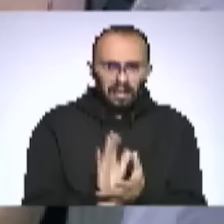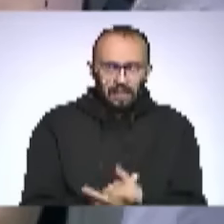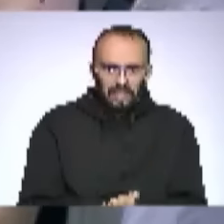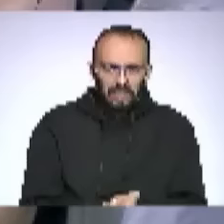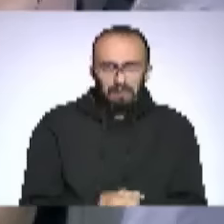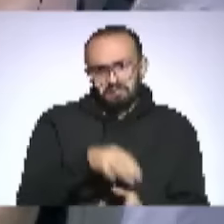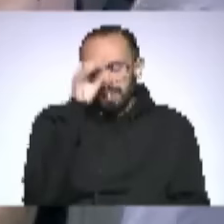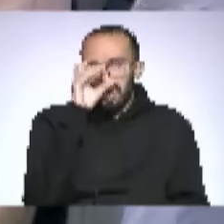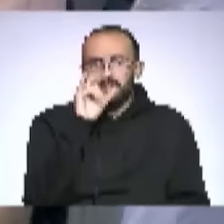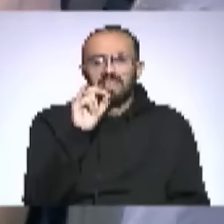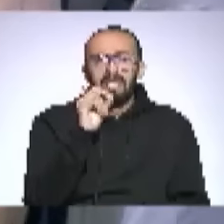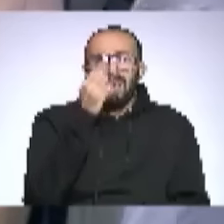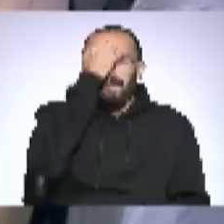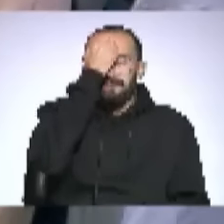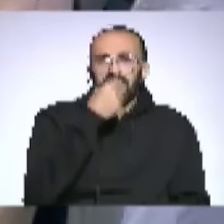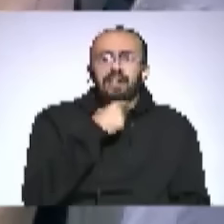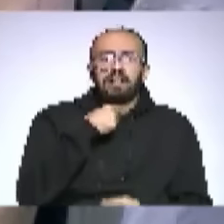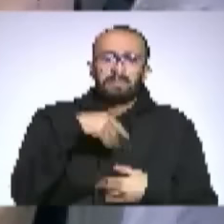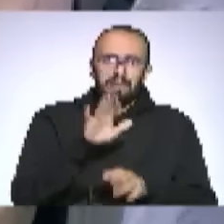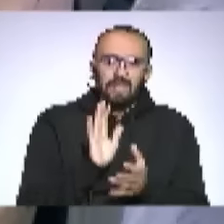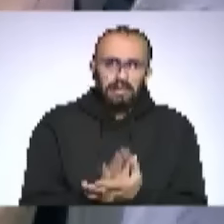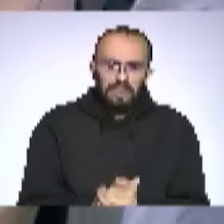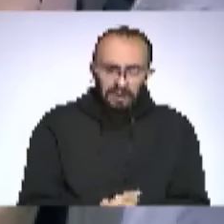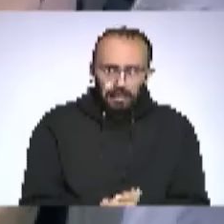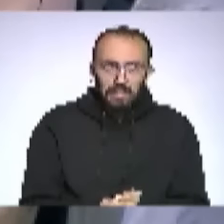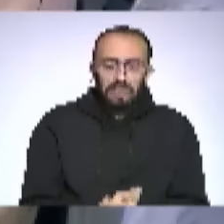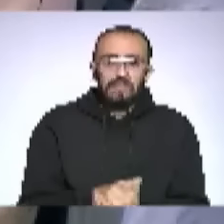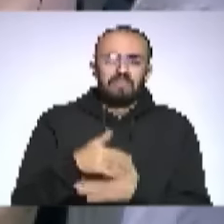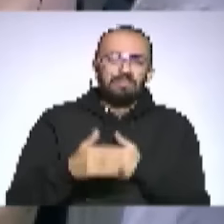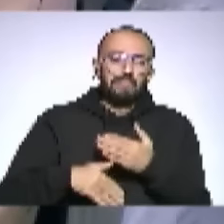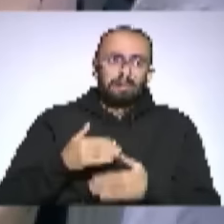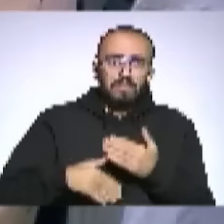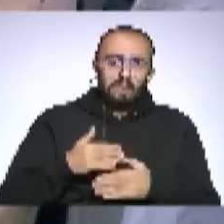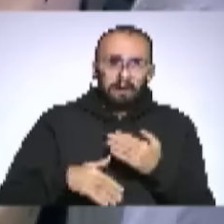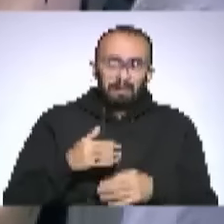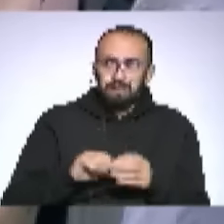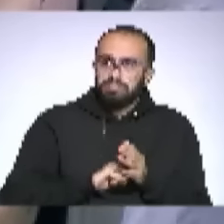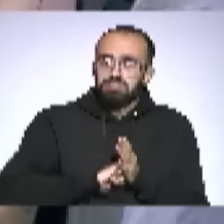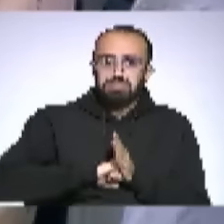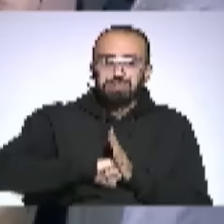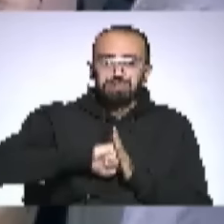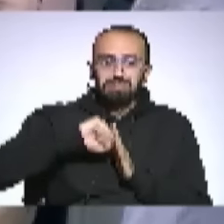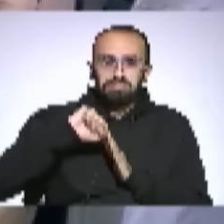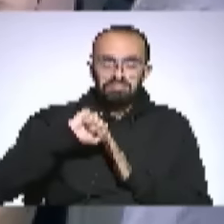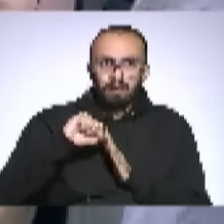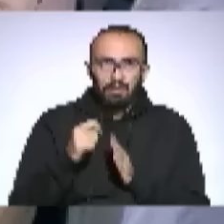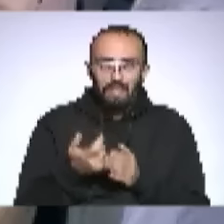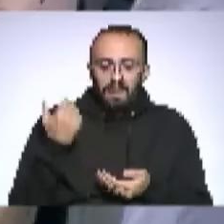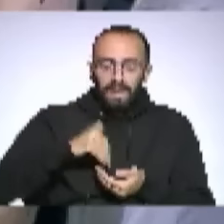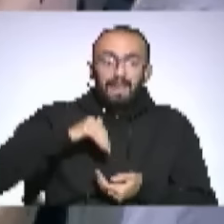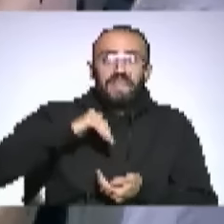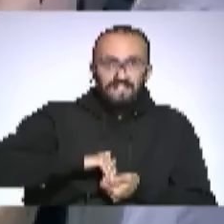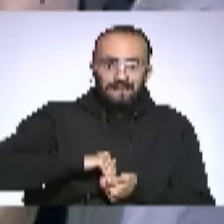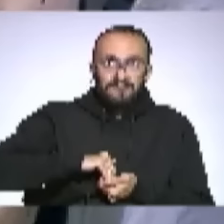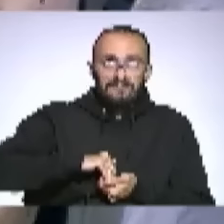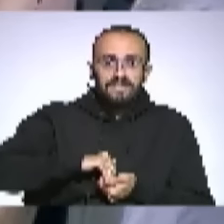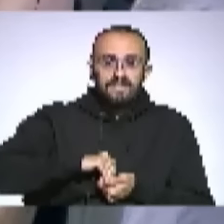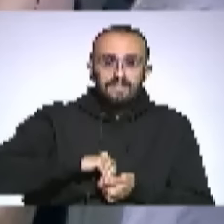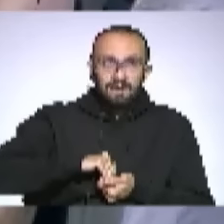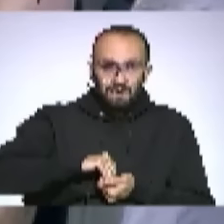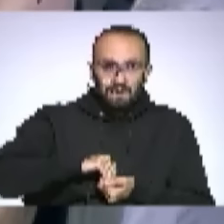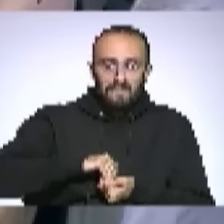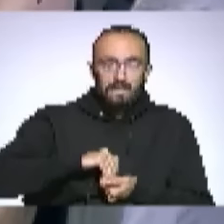0000 جنيه جنيه في وقت الشرا مع التطور الرهيب في الاسعار احنا بنشوف انه الحاجه اللي اتفقنا عليها او الموديل اللي اتفقنا